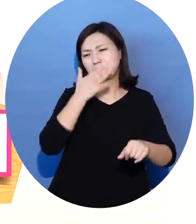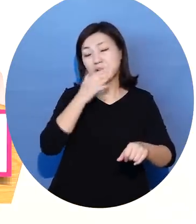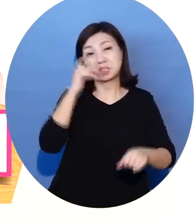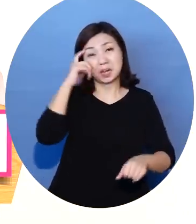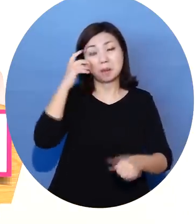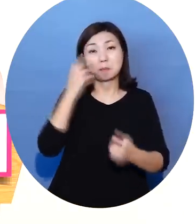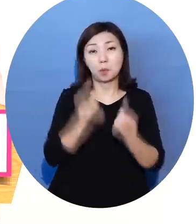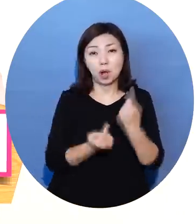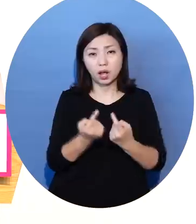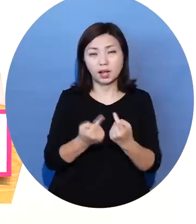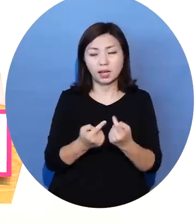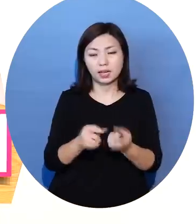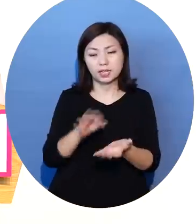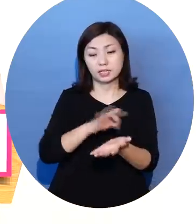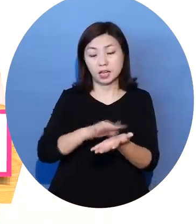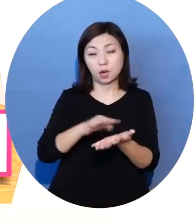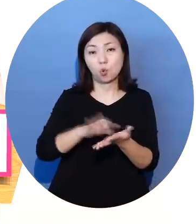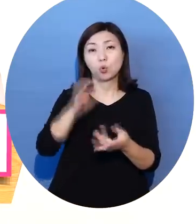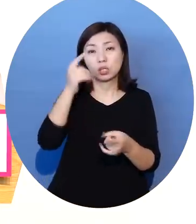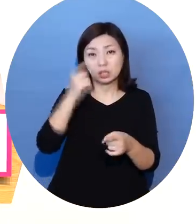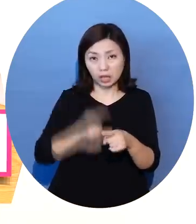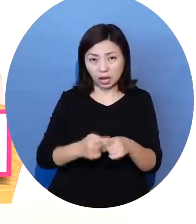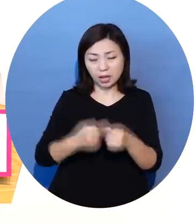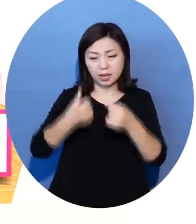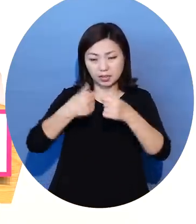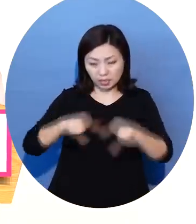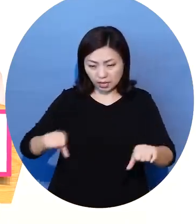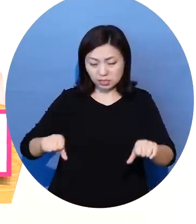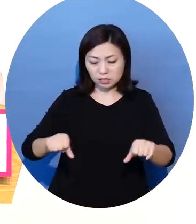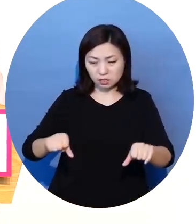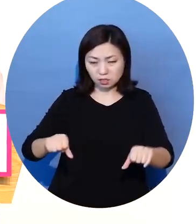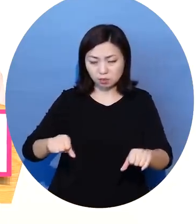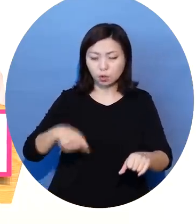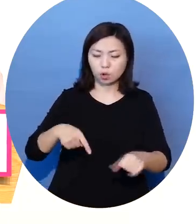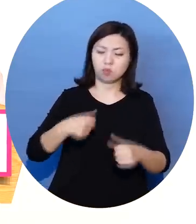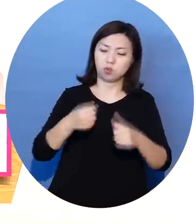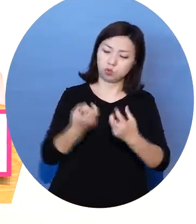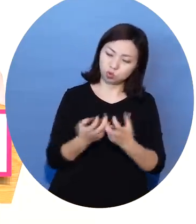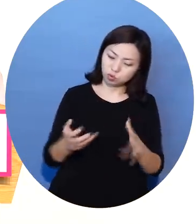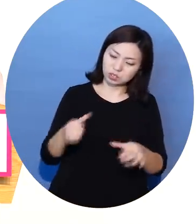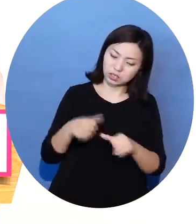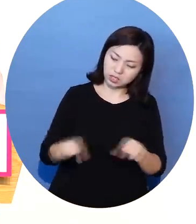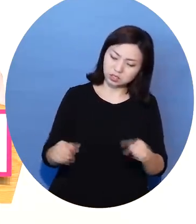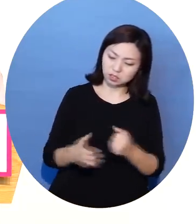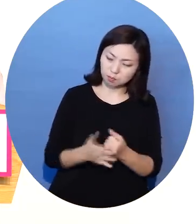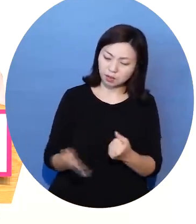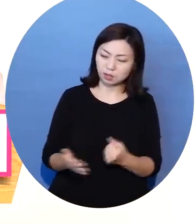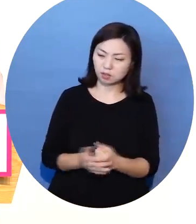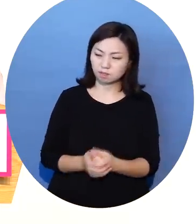아니라 쓰다 보면 깨지면 아 깨질 수 있는 물건이 깨졌기 때문에 그러면